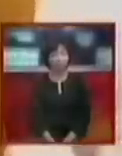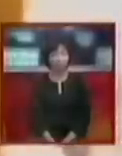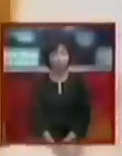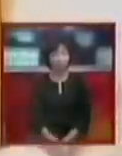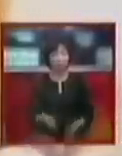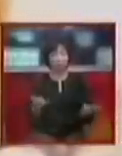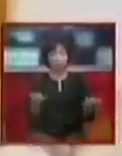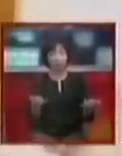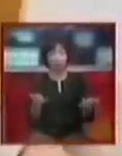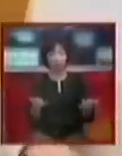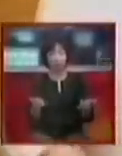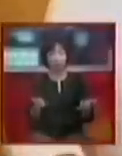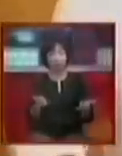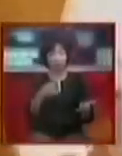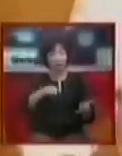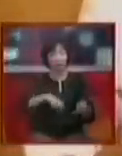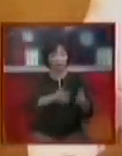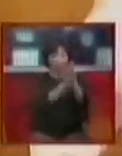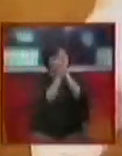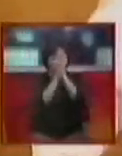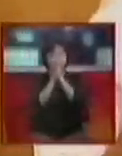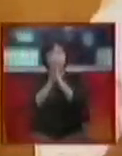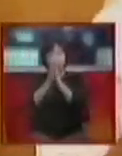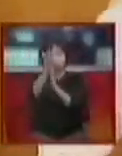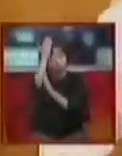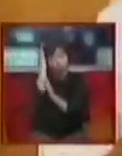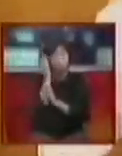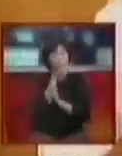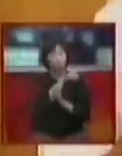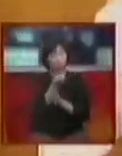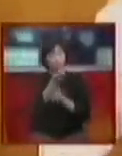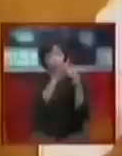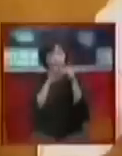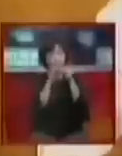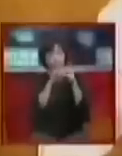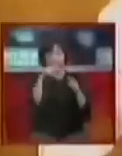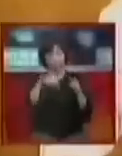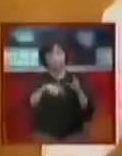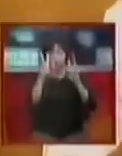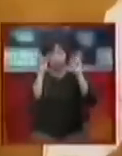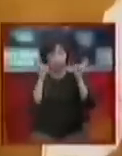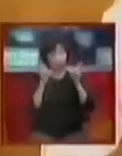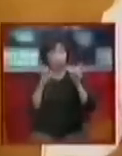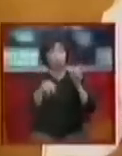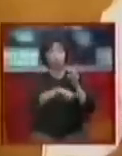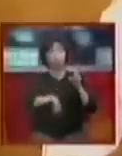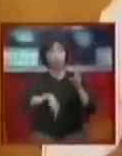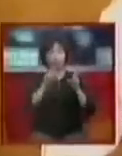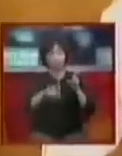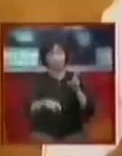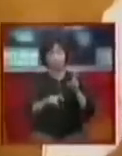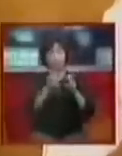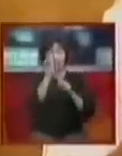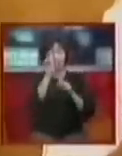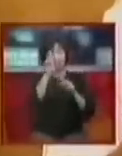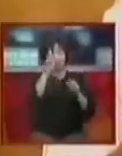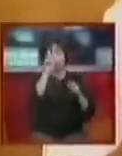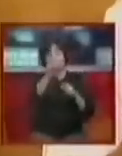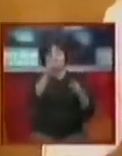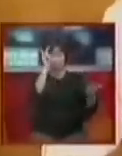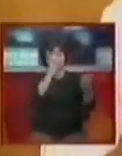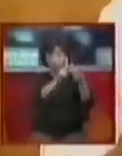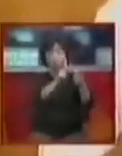Kaya nga po, hinihiling ko sa sambayanan ang pakikisa sa isyong ito. Iisa lang po dapat ang kumpas natin. Tulungan ninyo